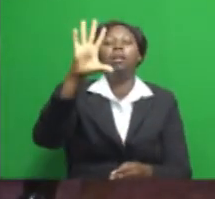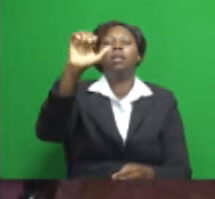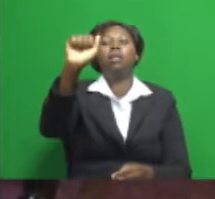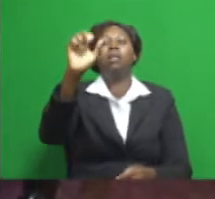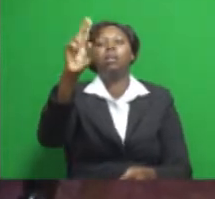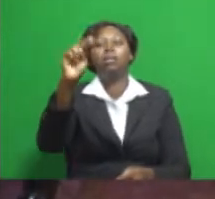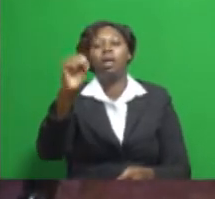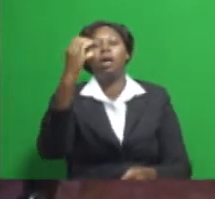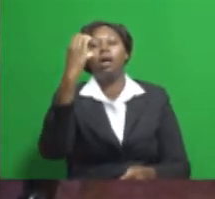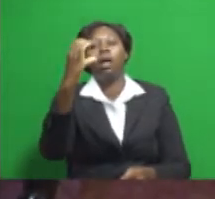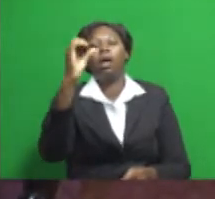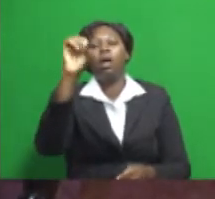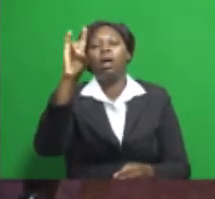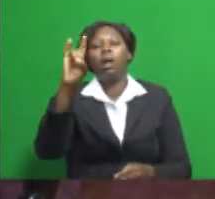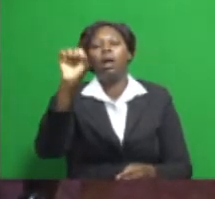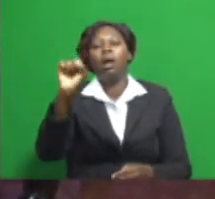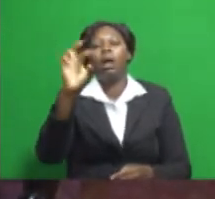iyoyo kwakusati kwatomboya